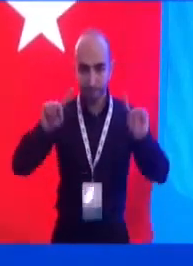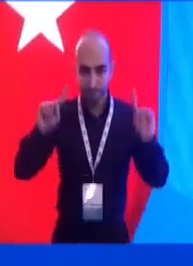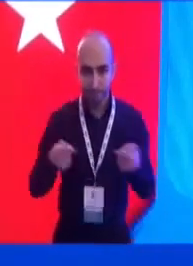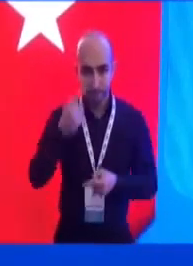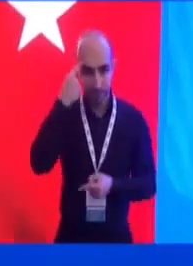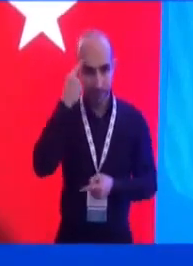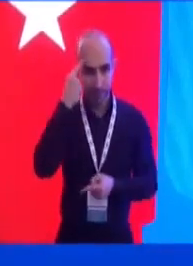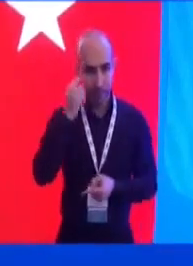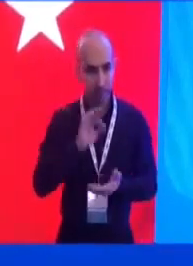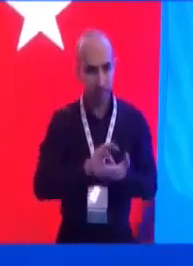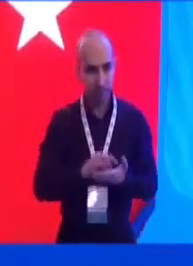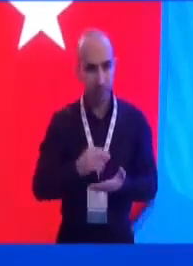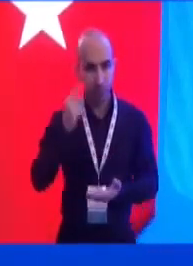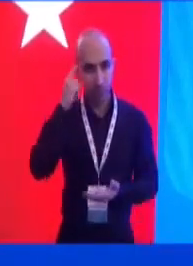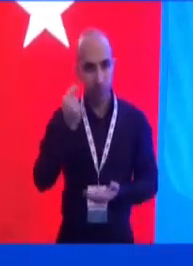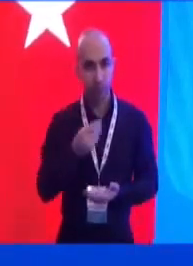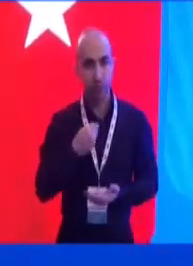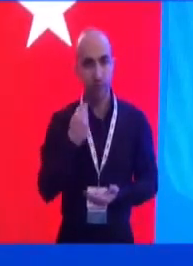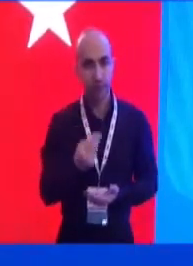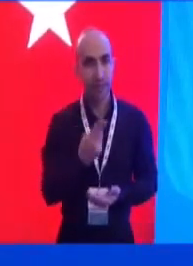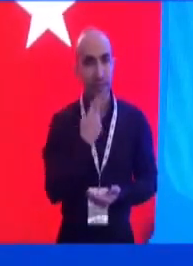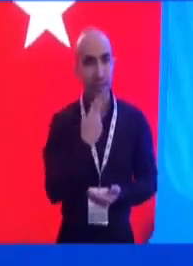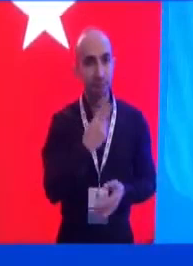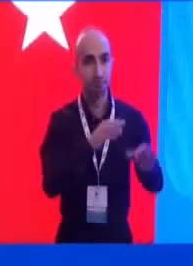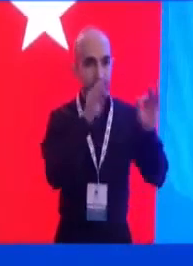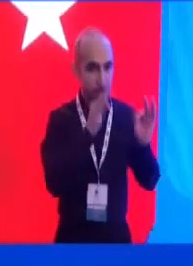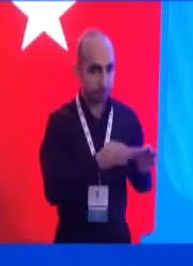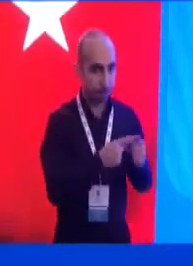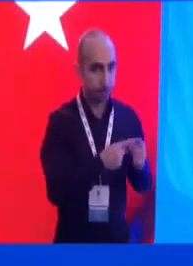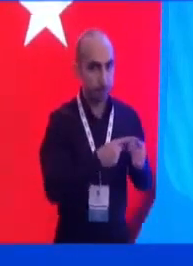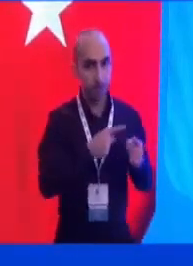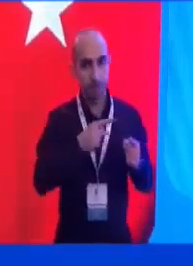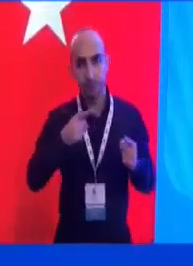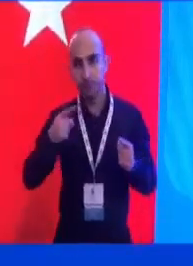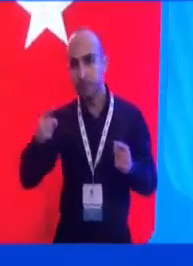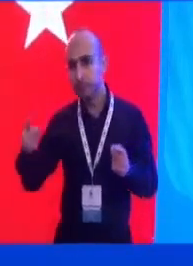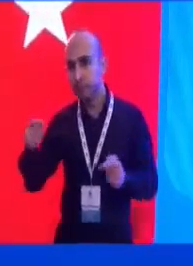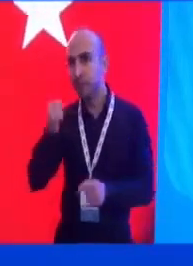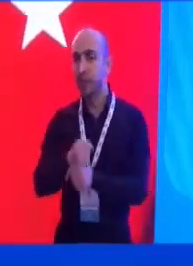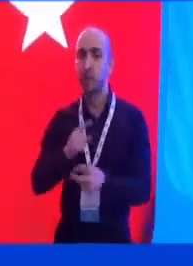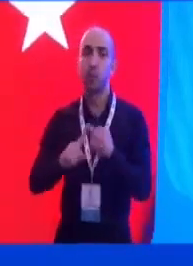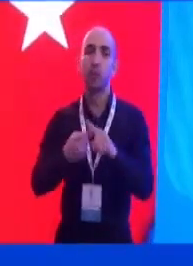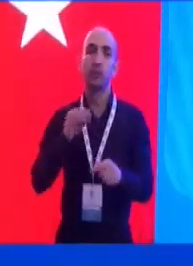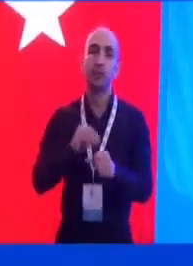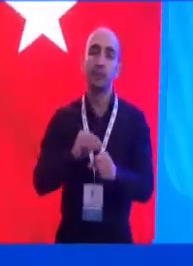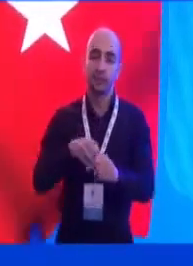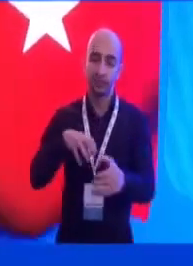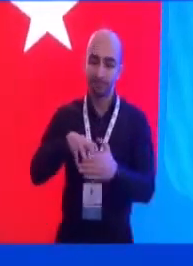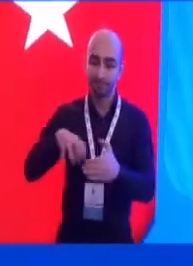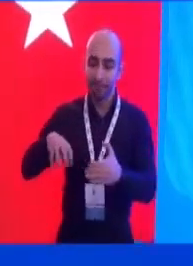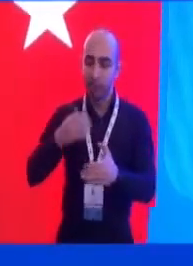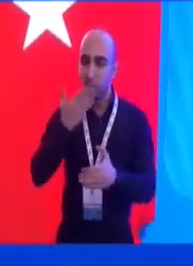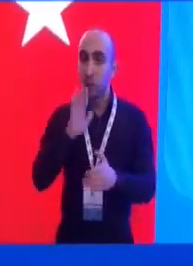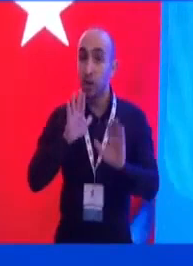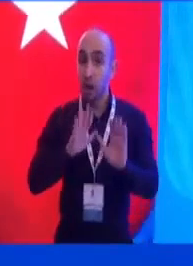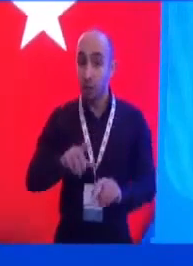gerekiyor. Kadın başlangıçtan bu yana genel politikanın bir parçası olamadı ama